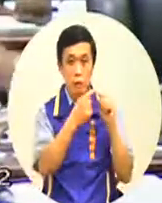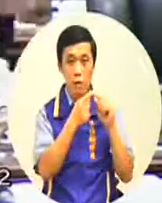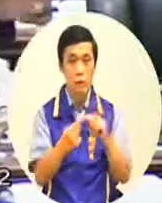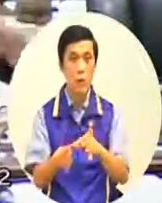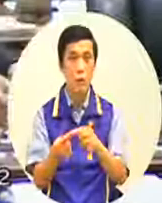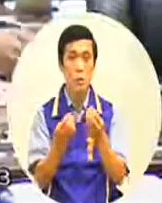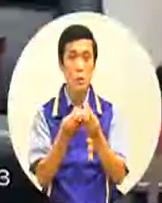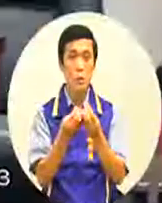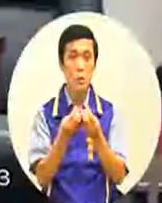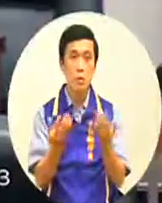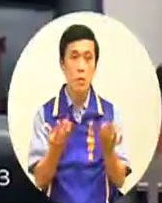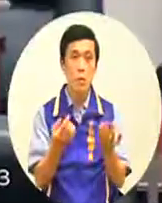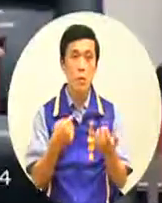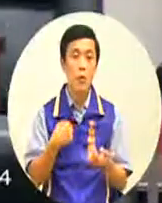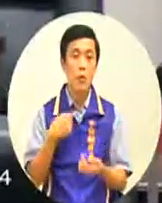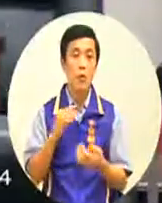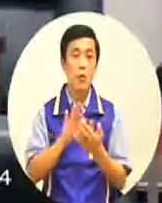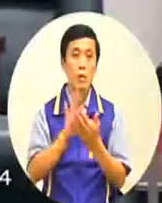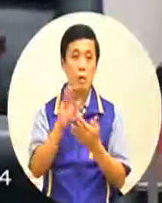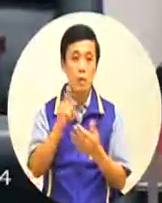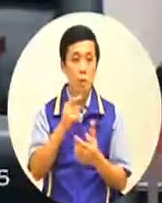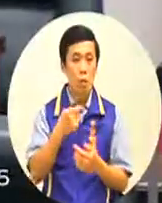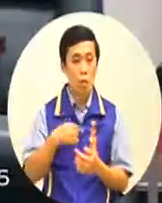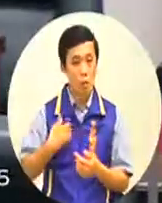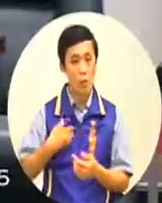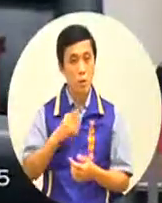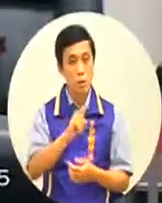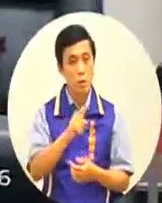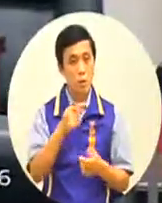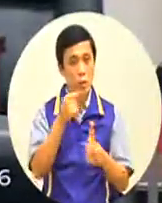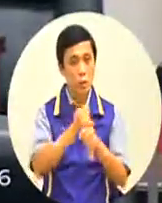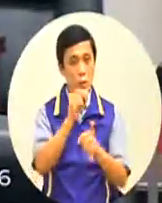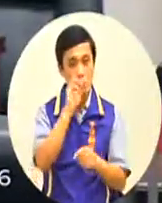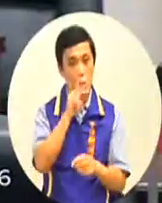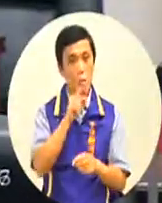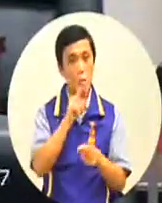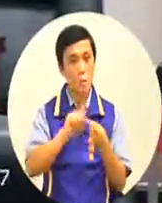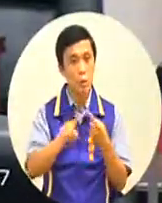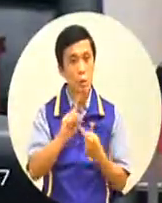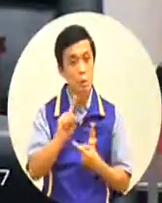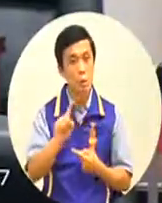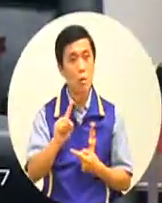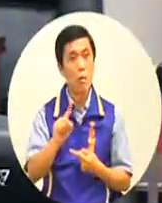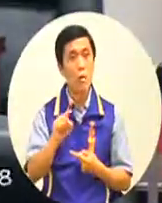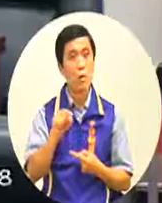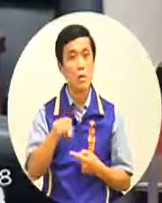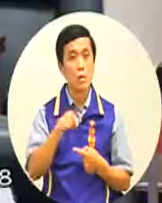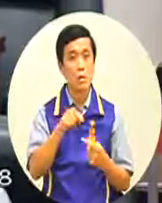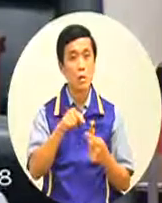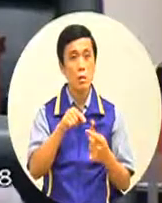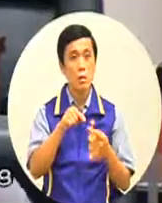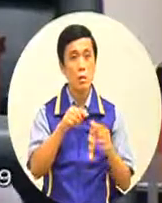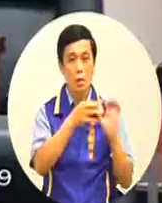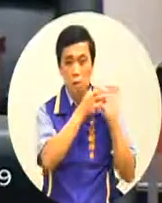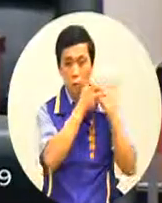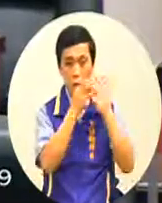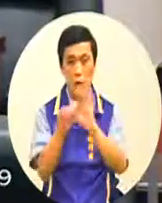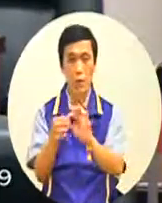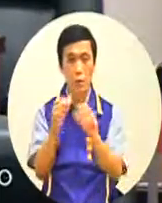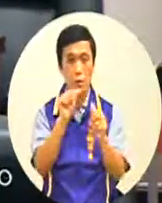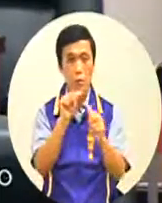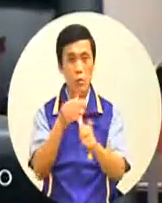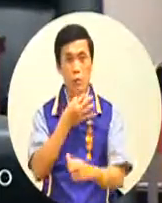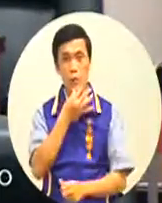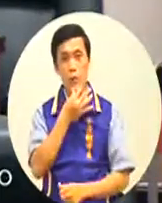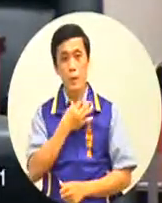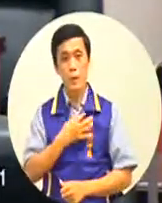啊，我到时搁换到搁对做唔对去，得搁你发，得一直发联系处罚。所以你甲你阿辅导